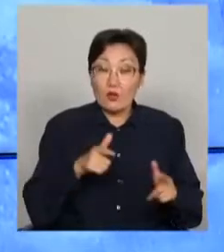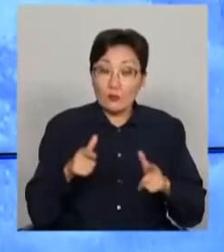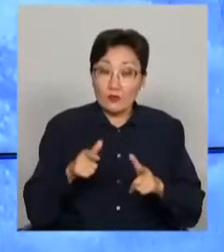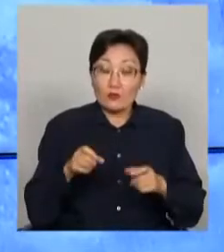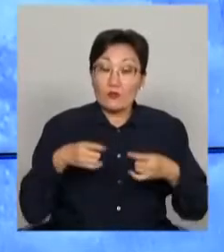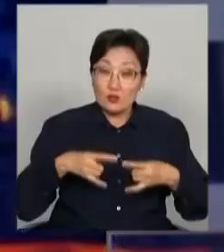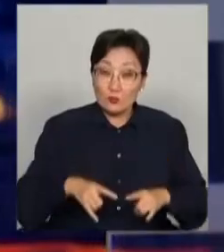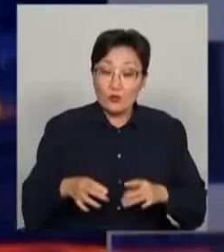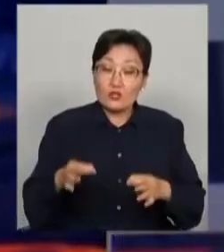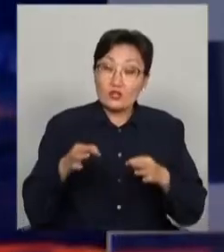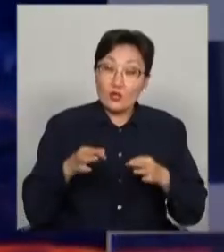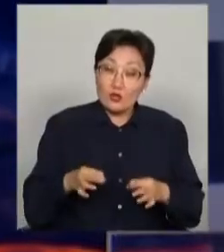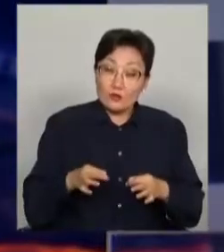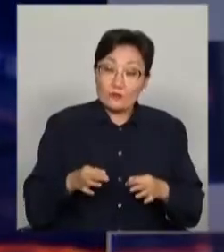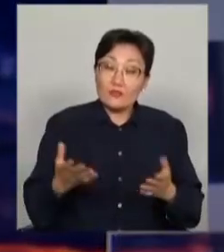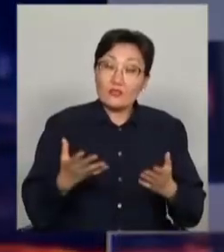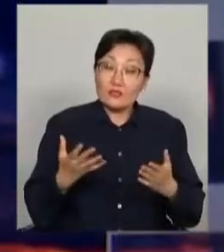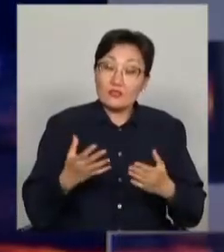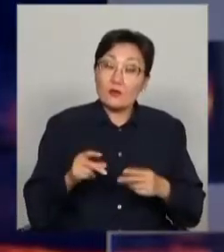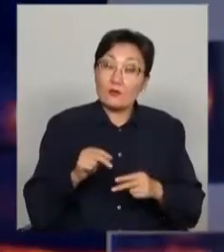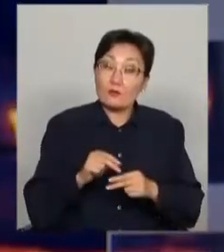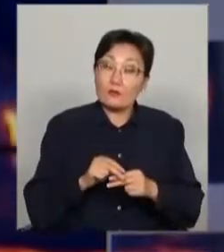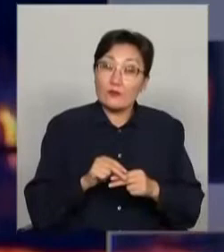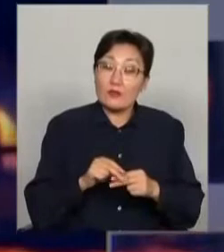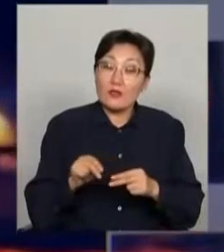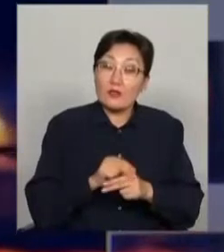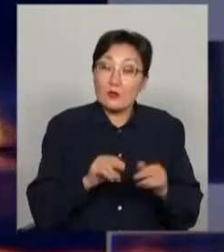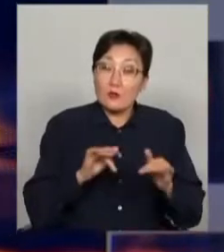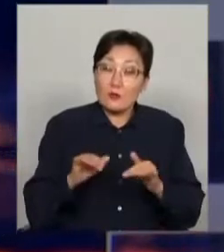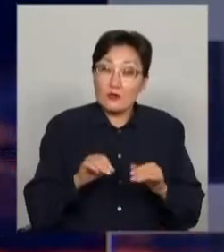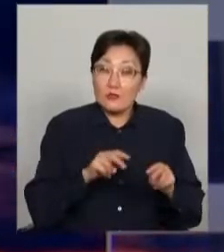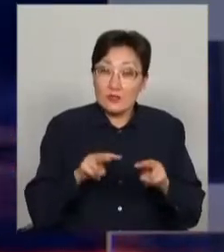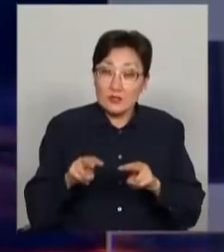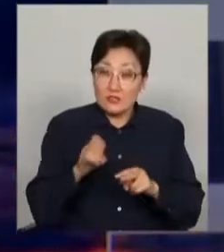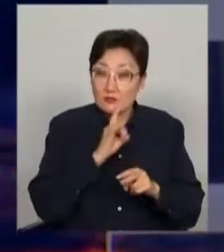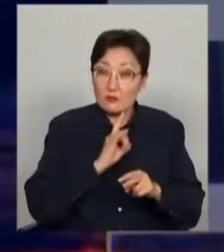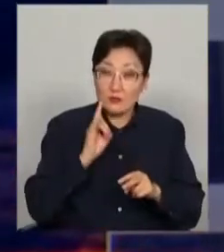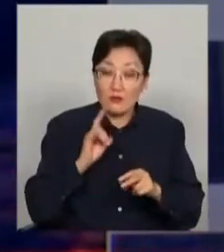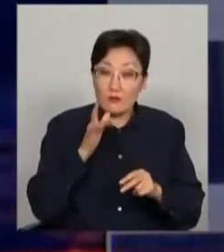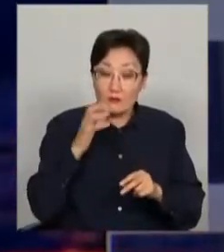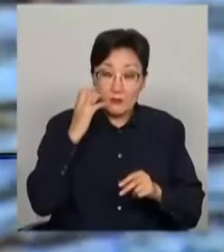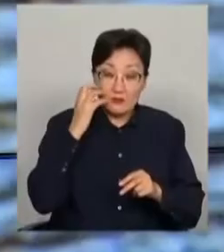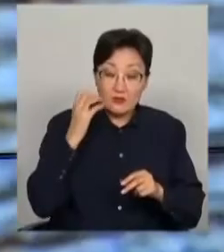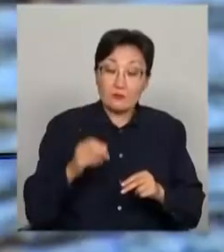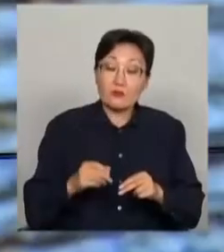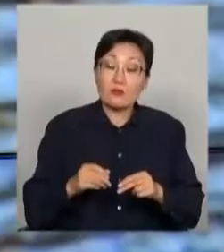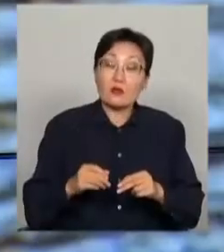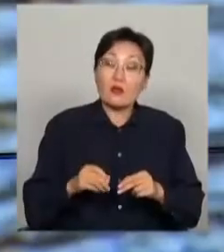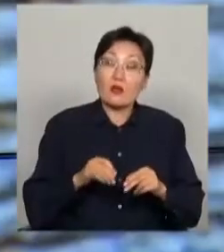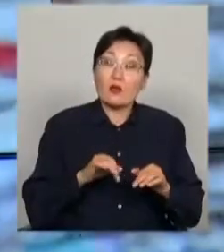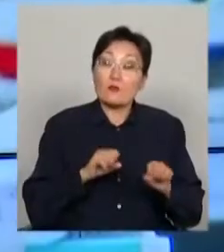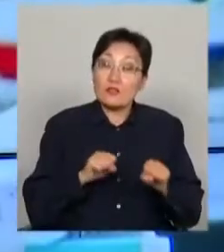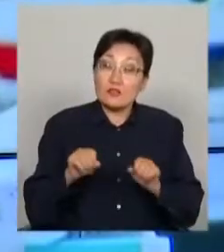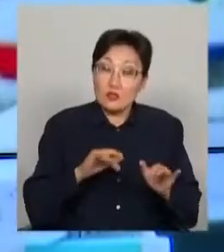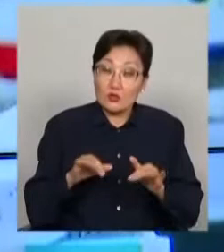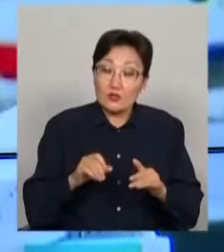родам. Скажите, а какие профилактические меры должны соблюдать женщины во время беременности? Но профилактические меры должны начинаться